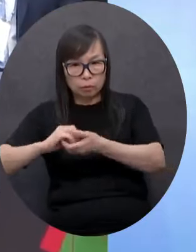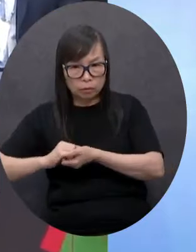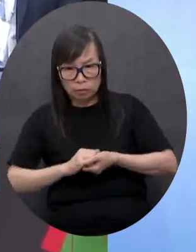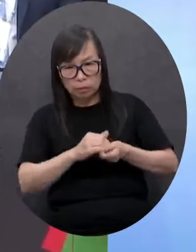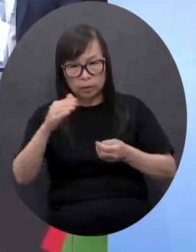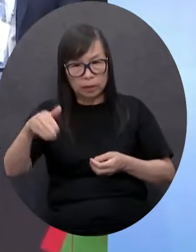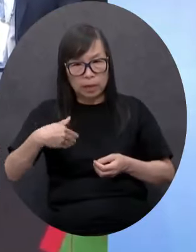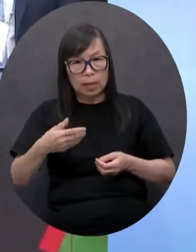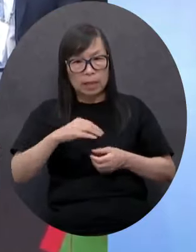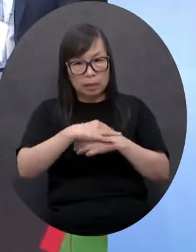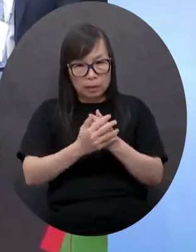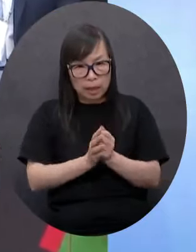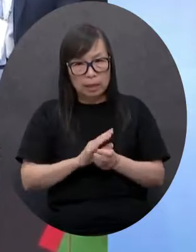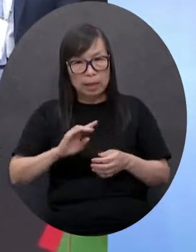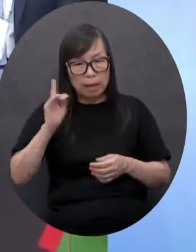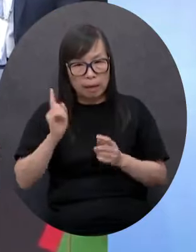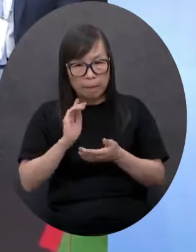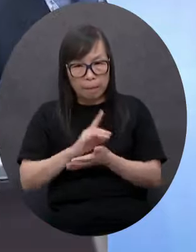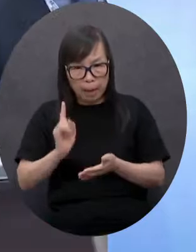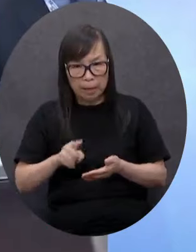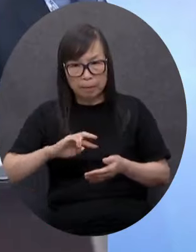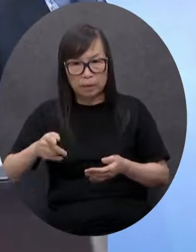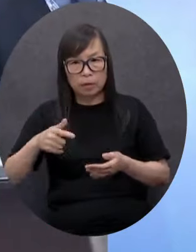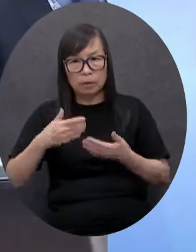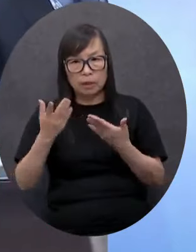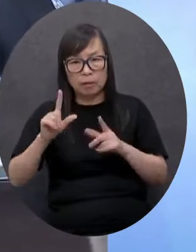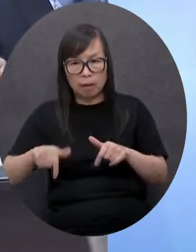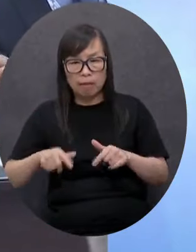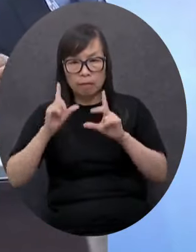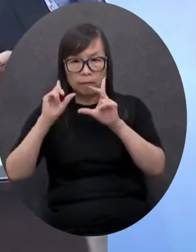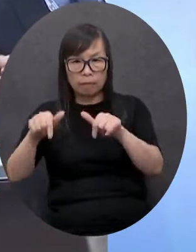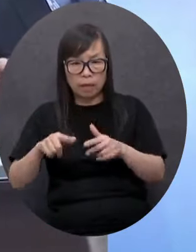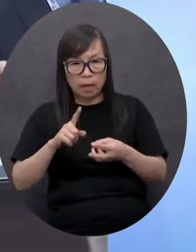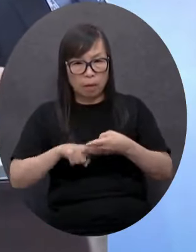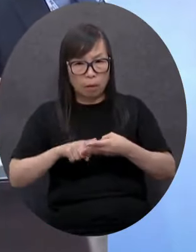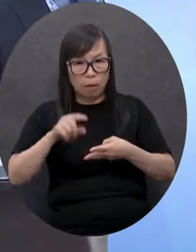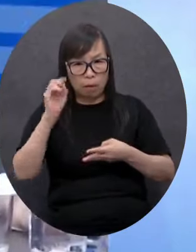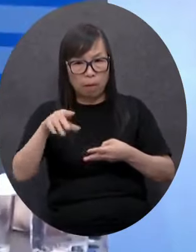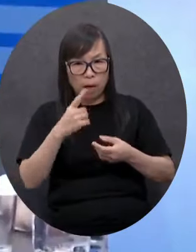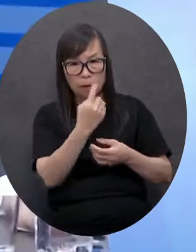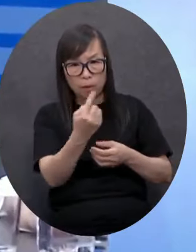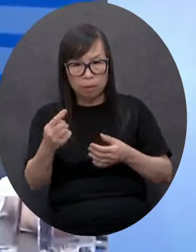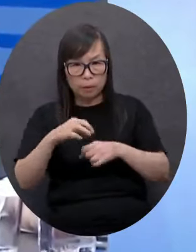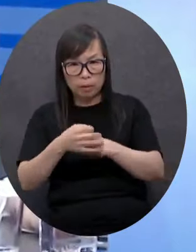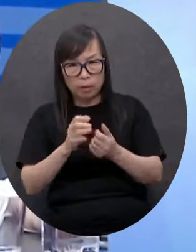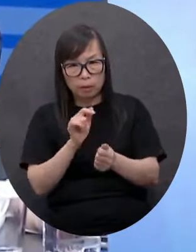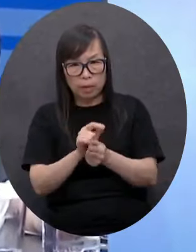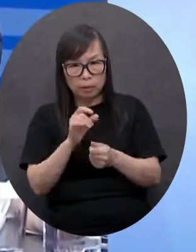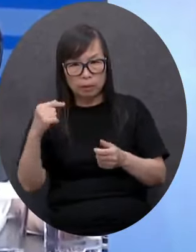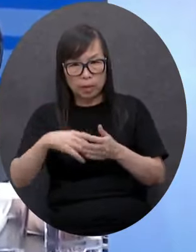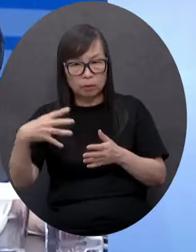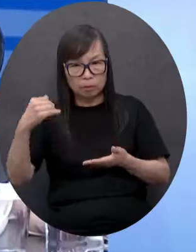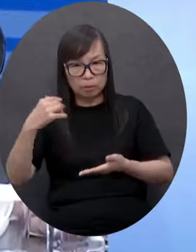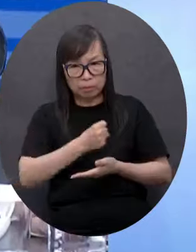来，亦都要为世界百年变局提供南方答案。王毅说，个别国家为维护单极霸权地